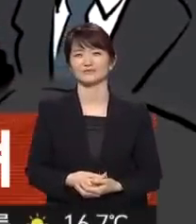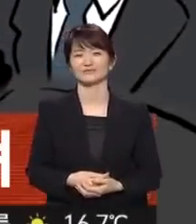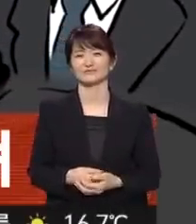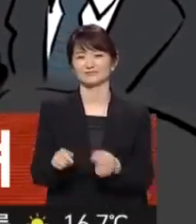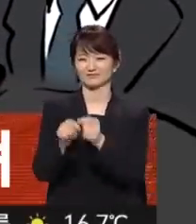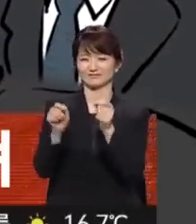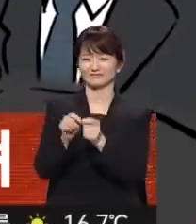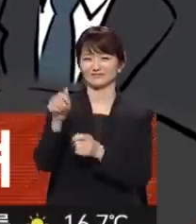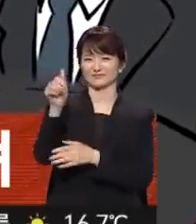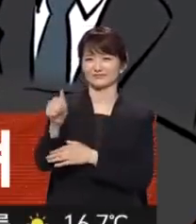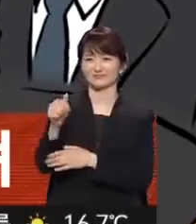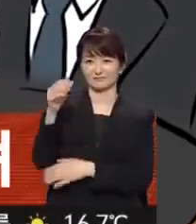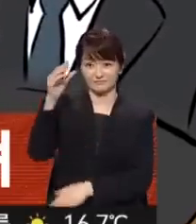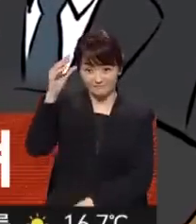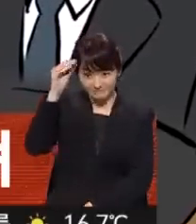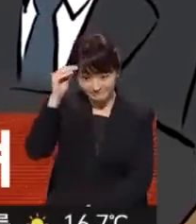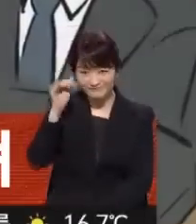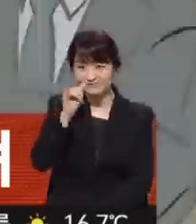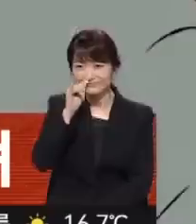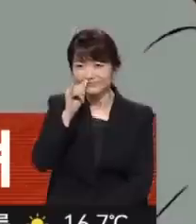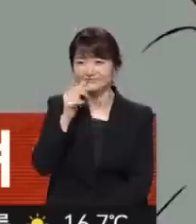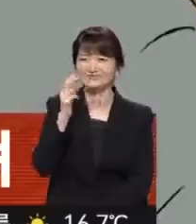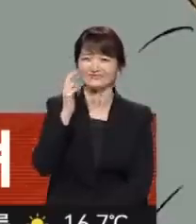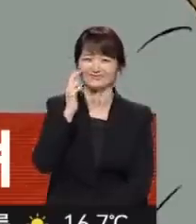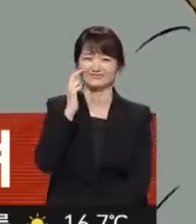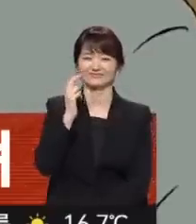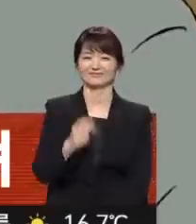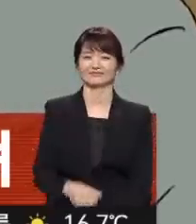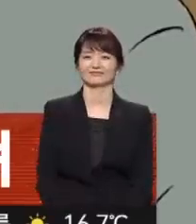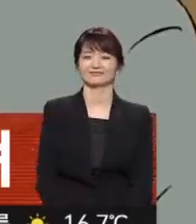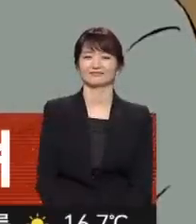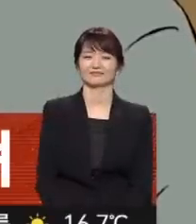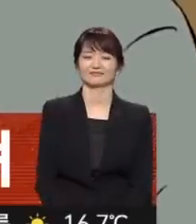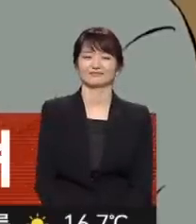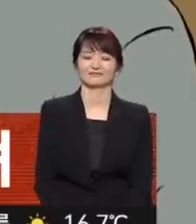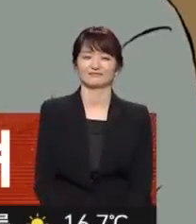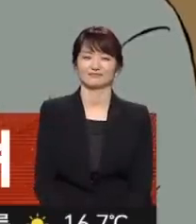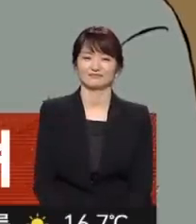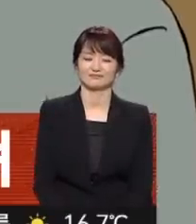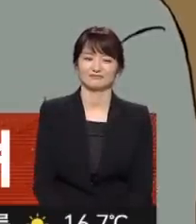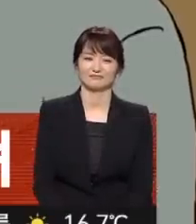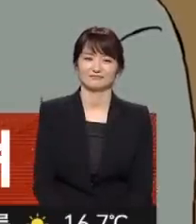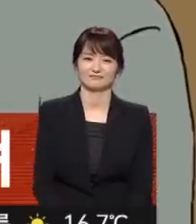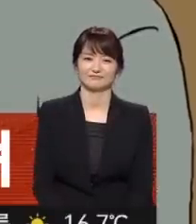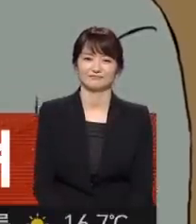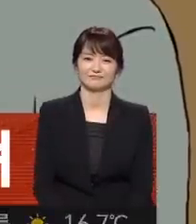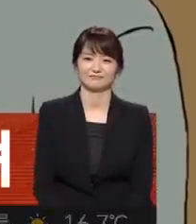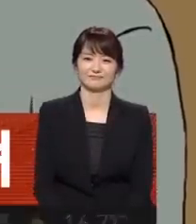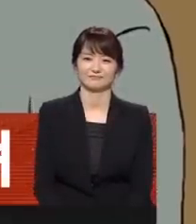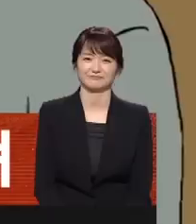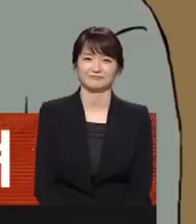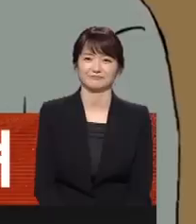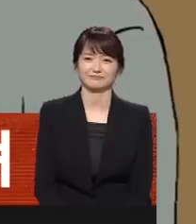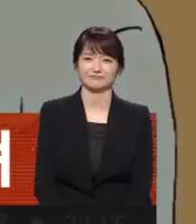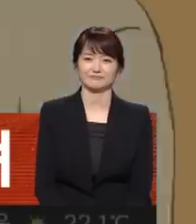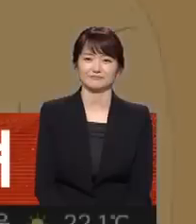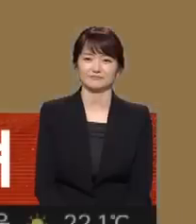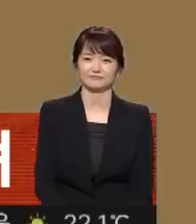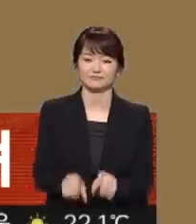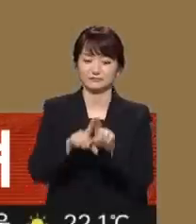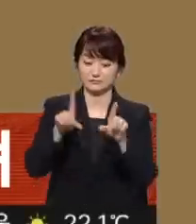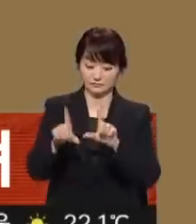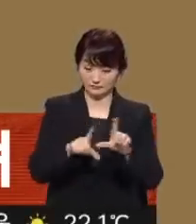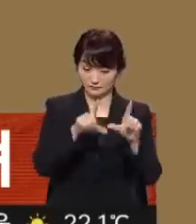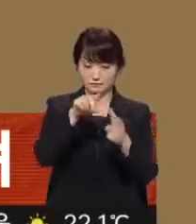지금 채팅창에서 아 예 아이 농담이겠죠. 예 자 교수님. 아, 이 진짜 일상생활엔